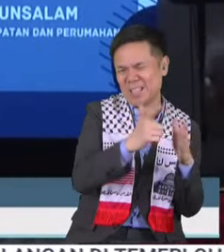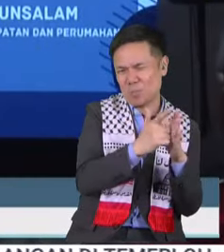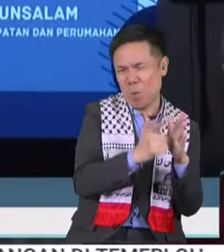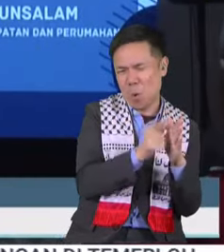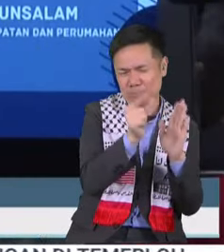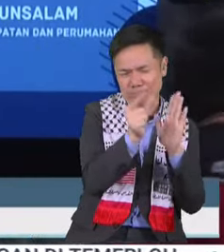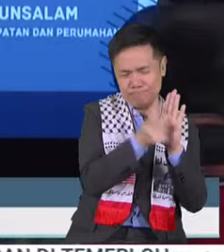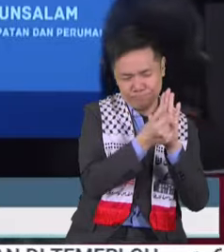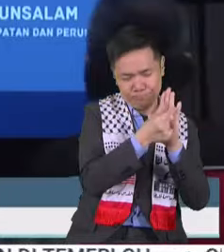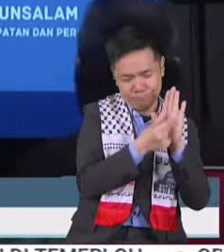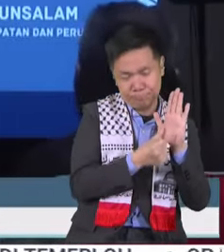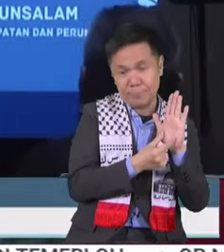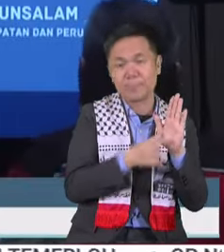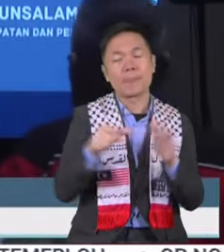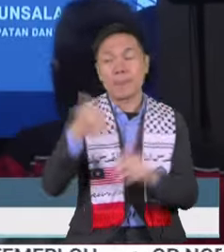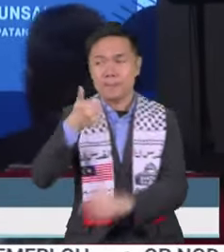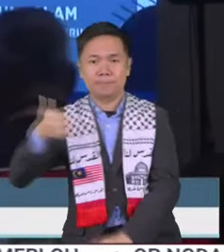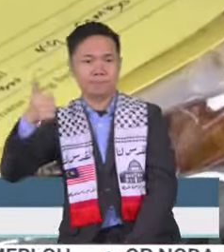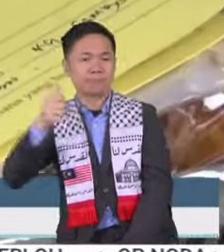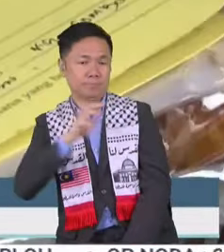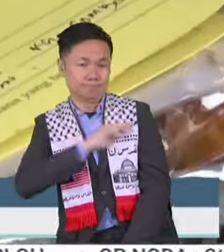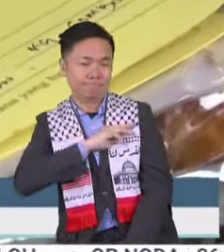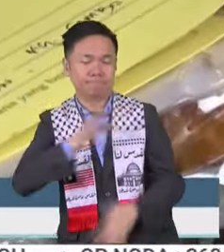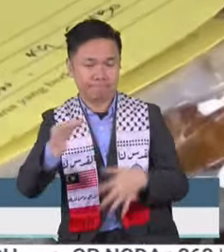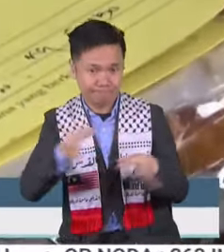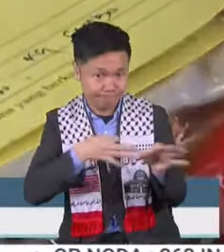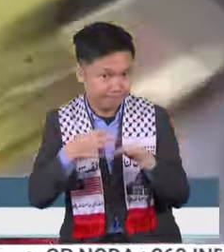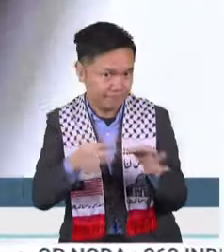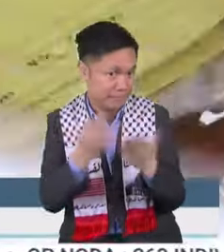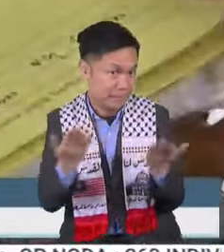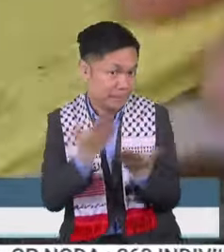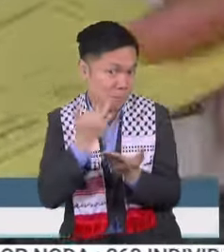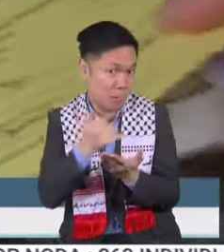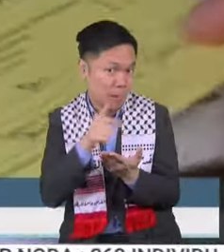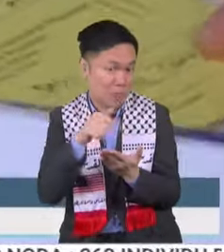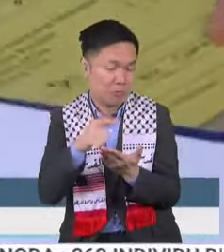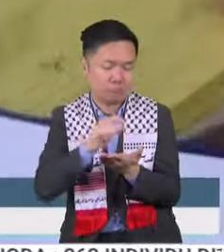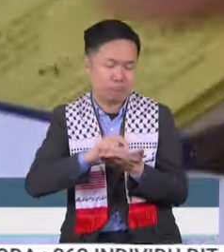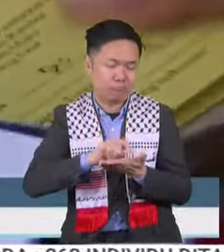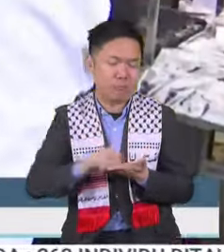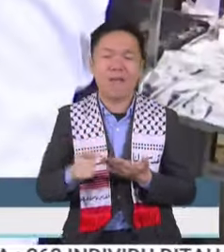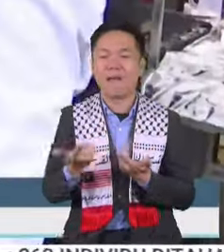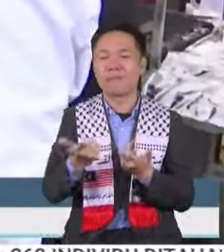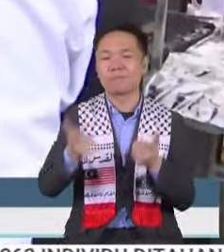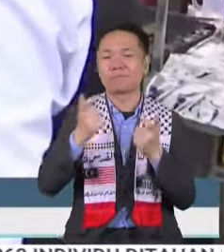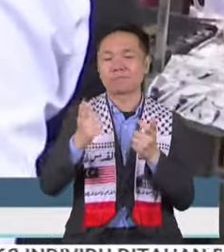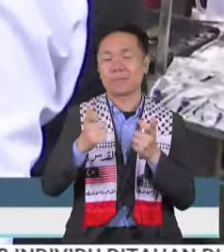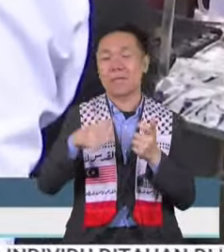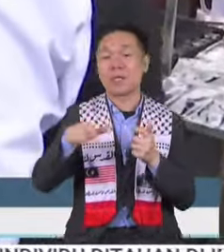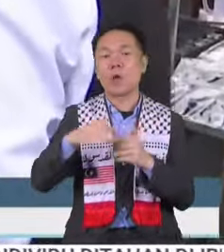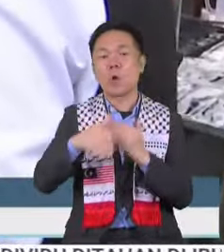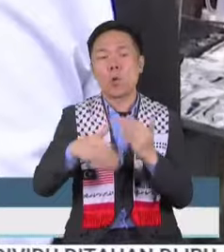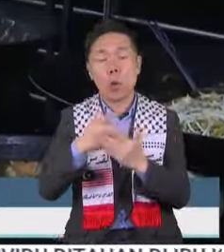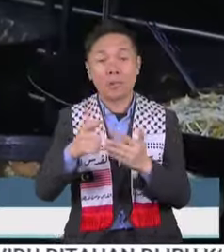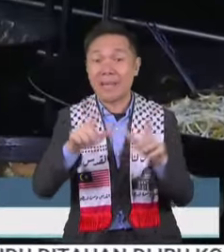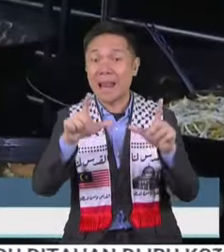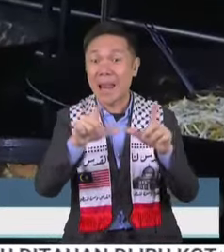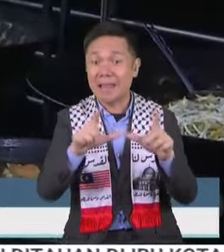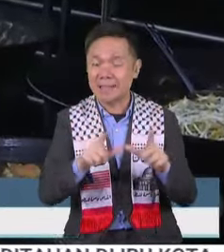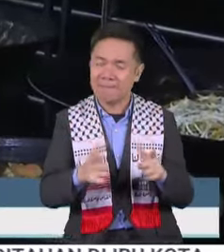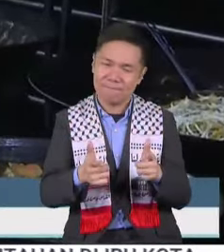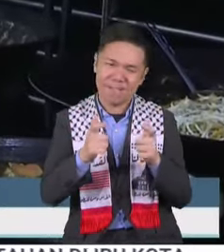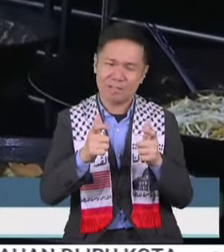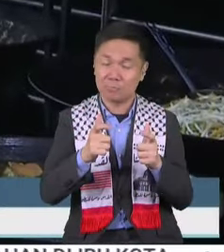Menterinya Datuk Seri Panglima Dr. Joachim Gun Salam berkata ia sebagai inisiatif mempercepat dan meningkatkan kadar produktiviti pengeluaran lesen